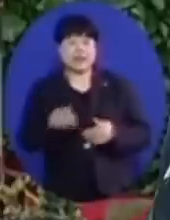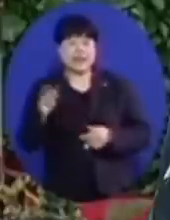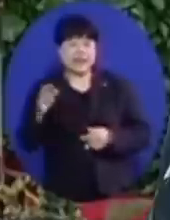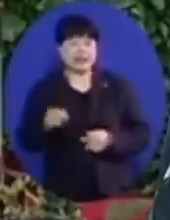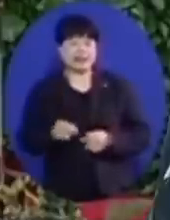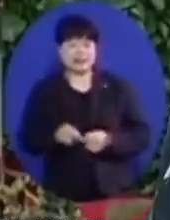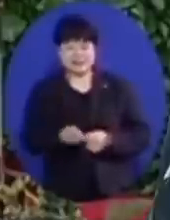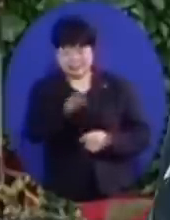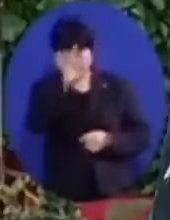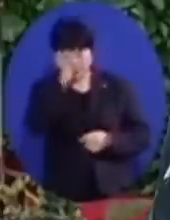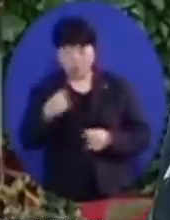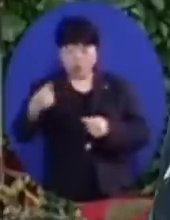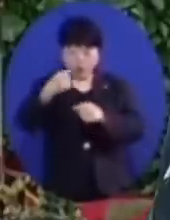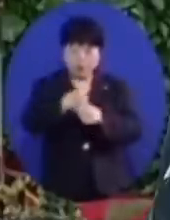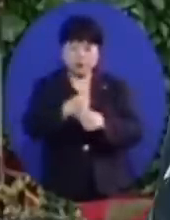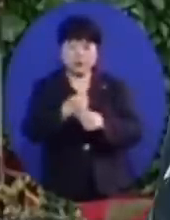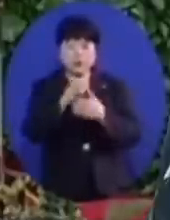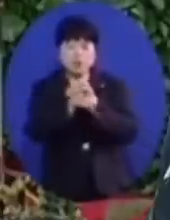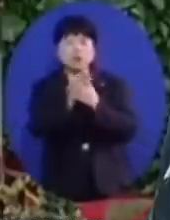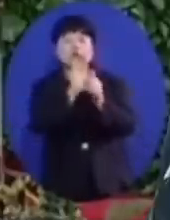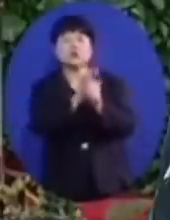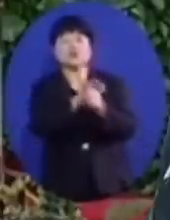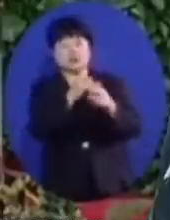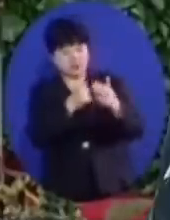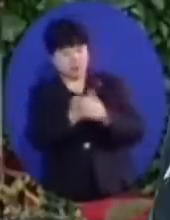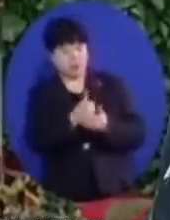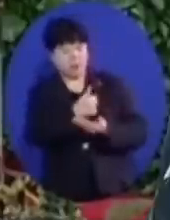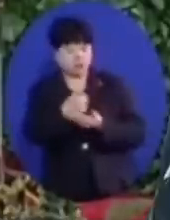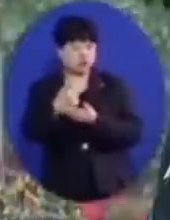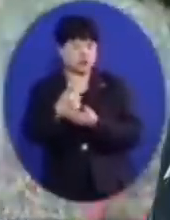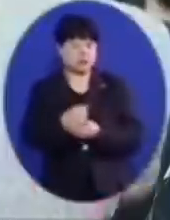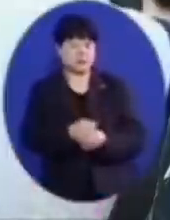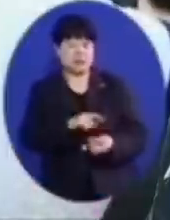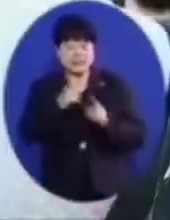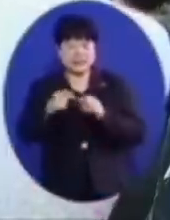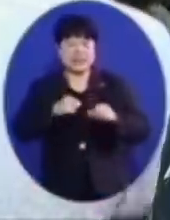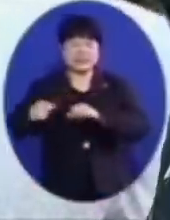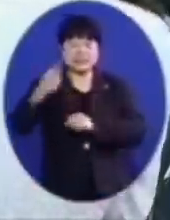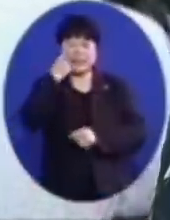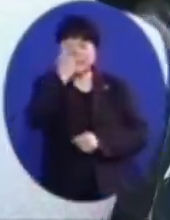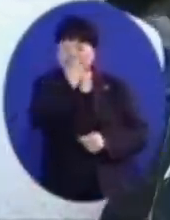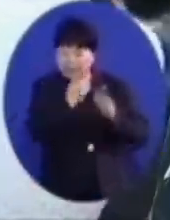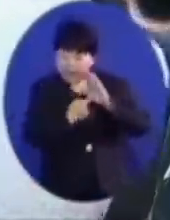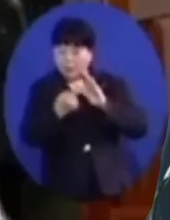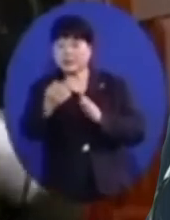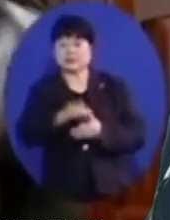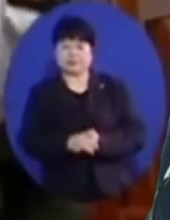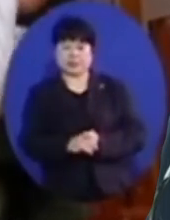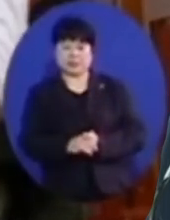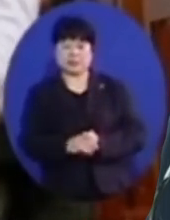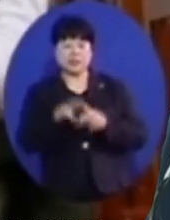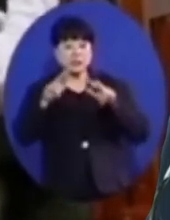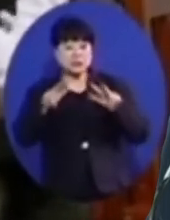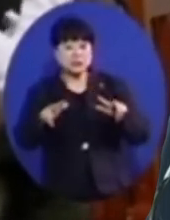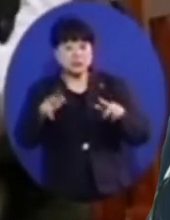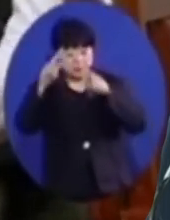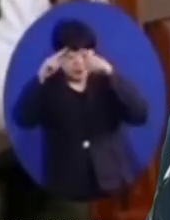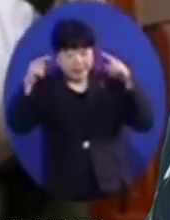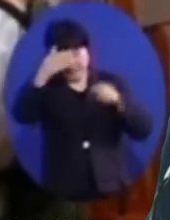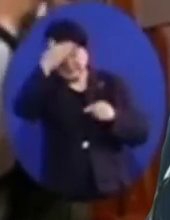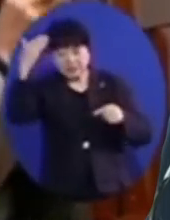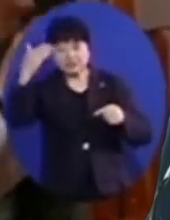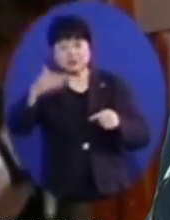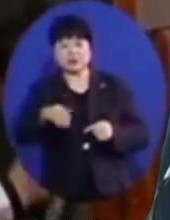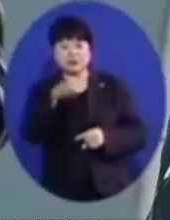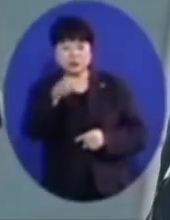간부정증에 회복된 것을 중복이 되어 있음이라고 주님이 살아 역사하신다는 증거라고 고백했습니다 그는 현재 대학 체념의